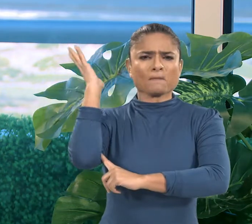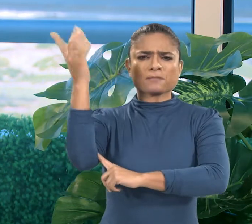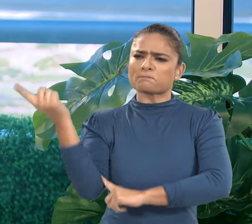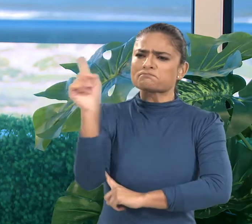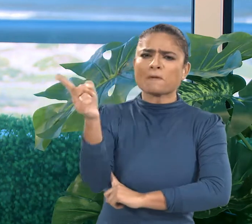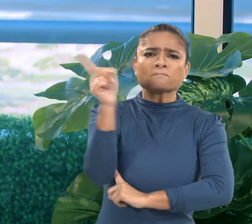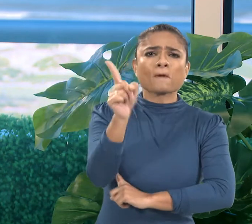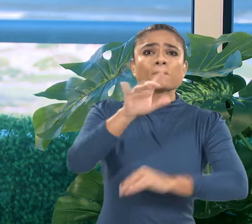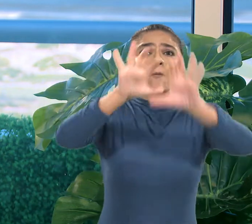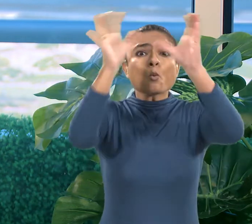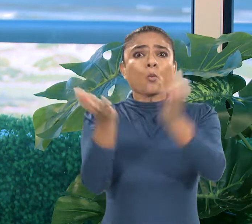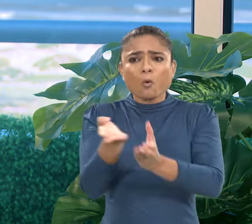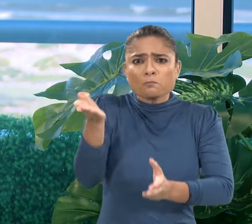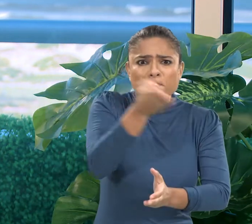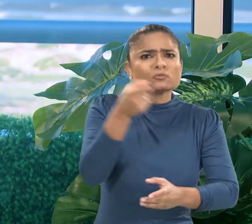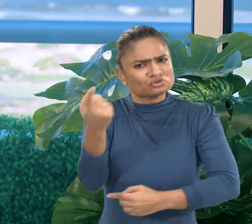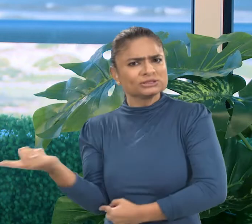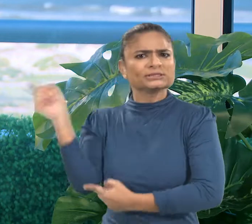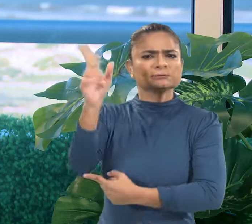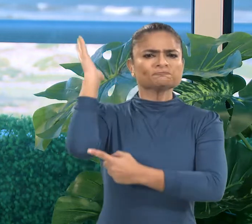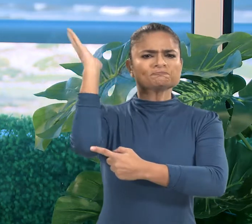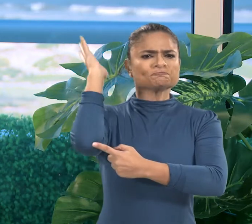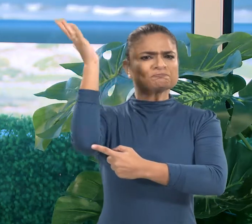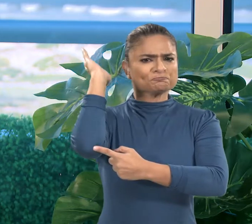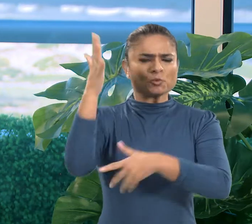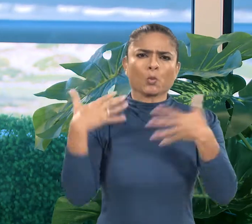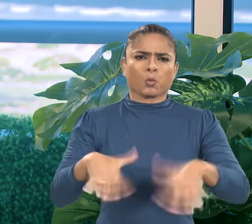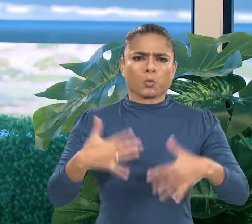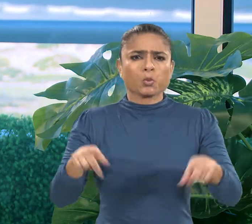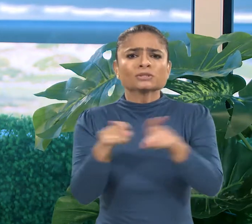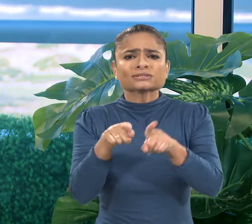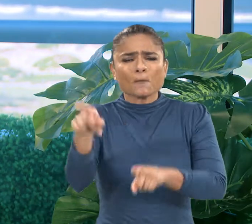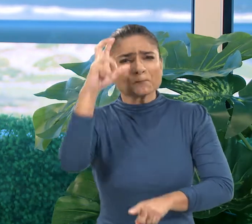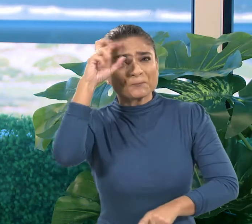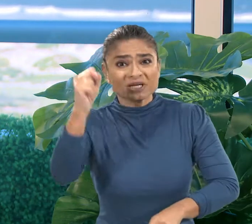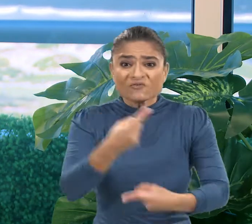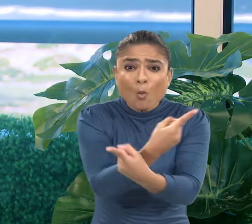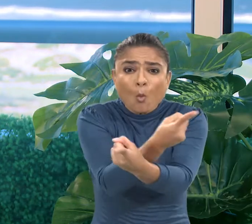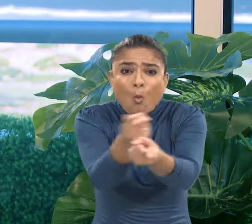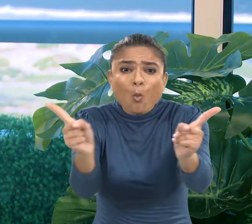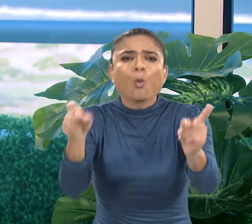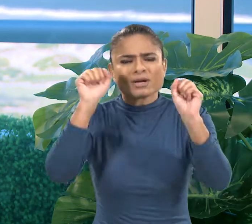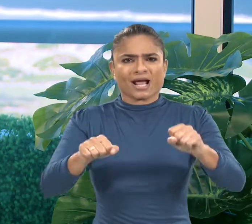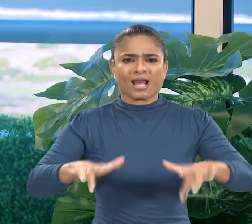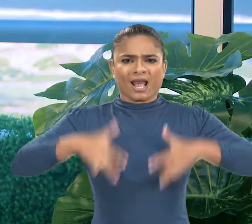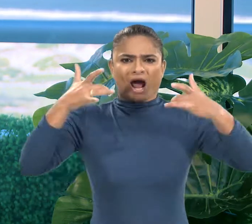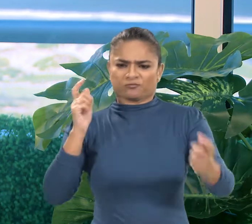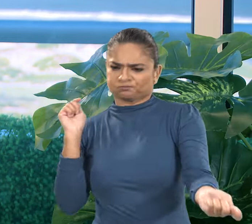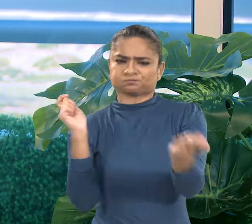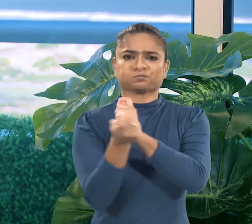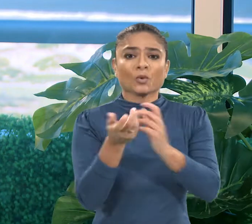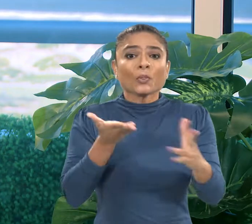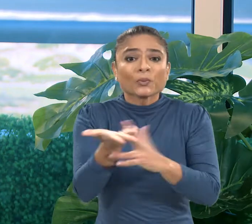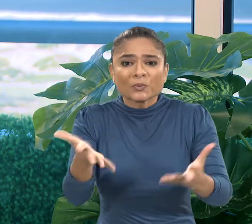sy toesprake lewer en verskynings maak reg oor die wêreld. Sy glo egte dat alle mense kan